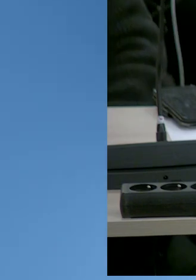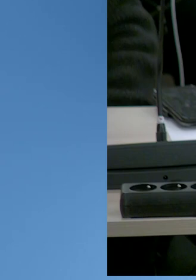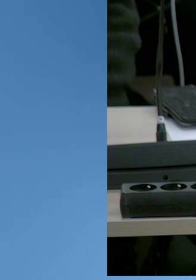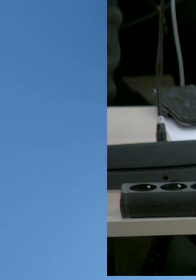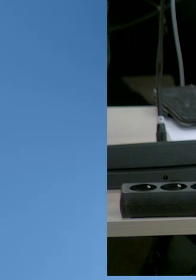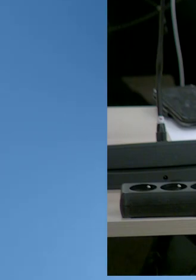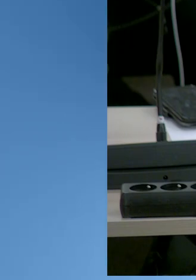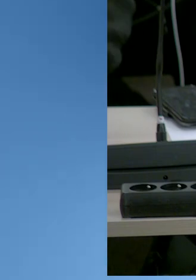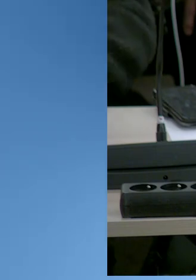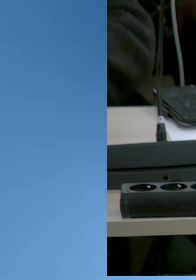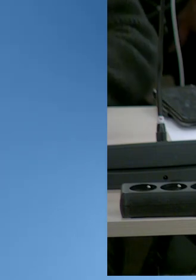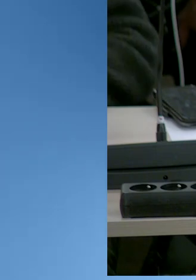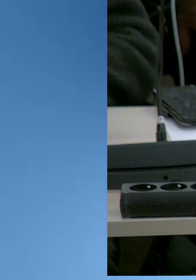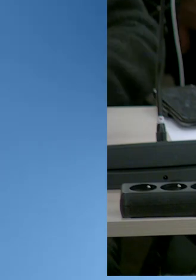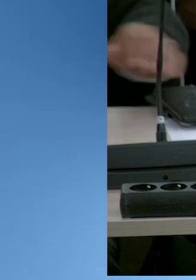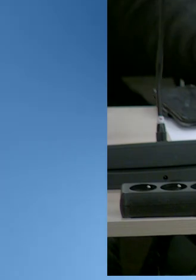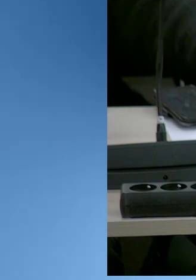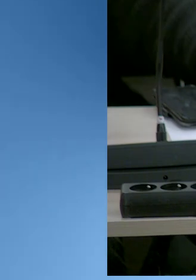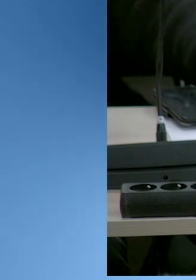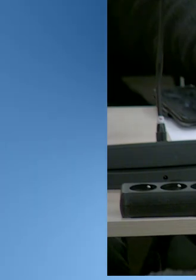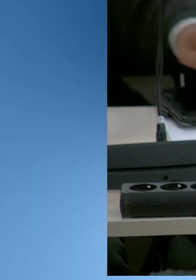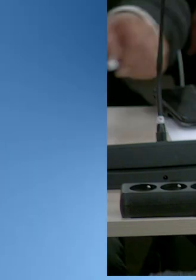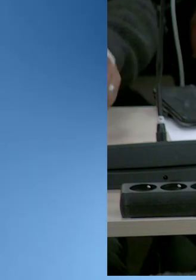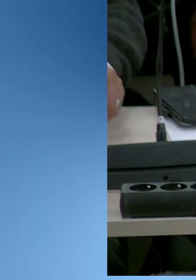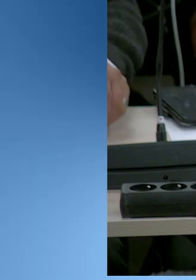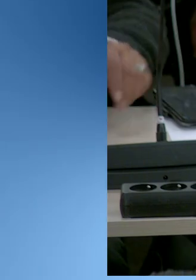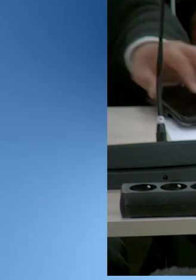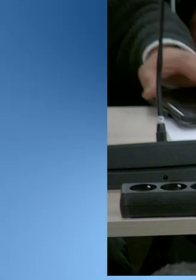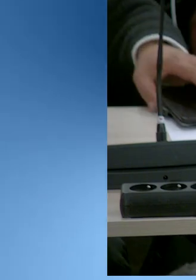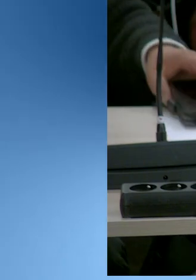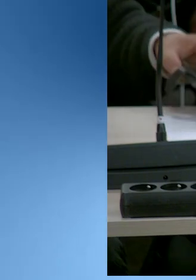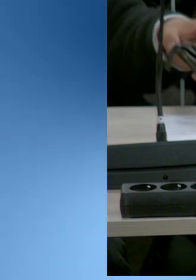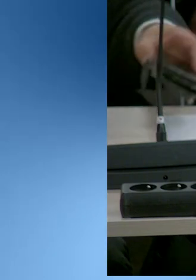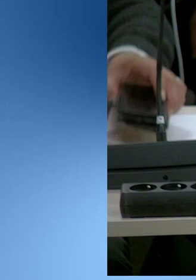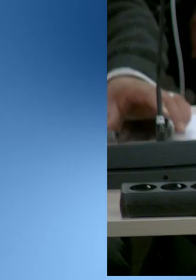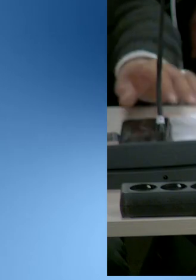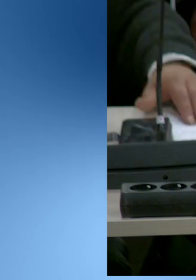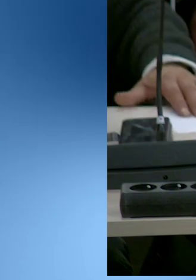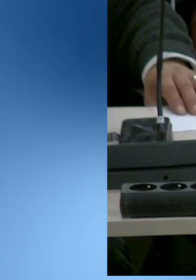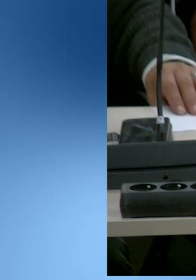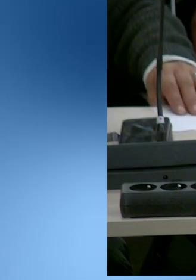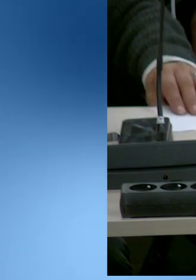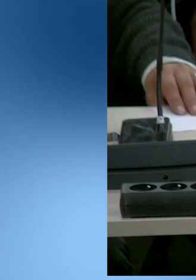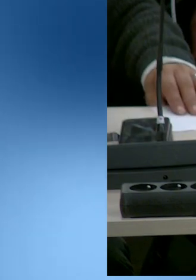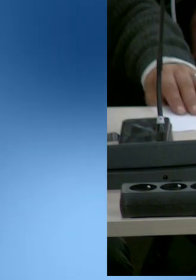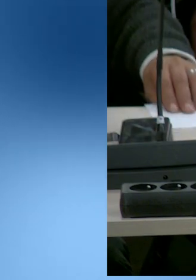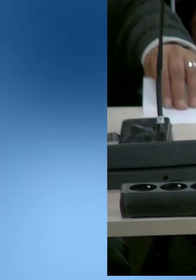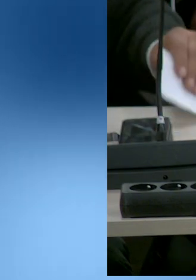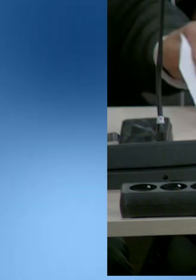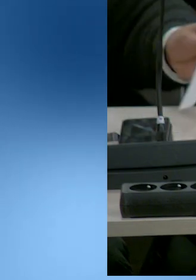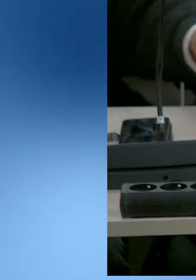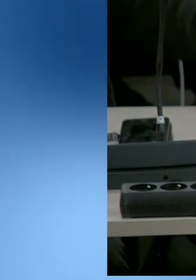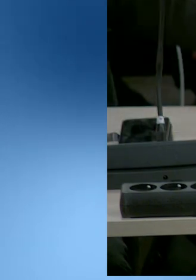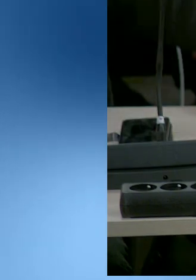22000 spectateurs par an euh je crois de mémoire que sur l'année 2014-215 on était à 22000 et puis les